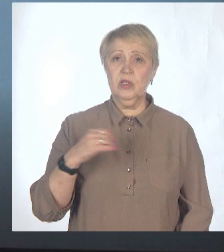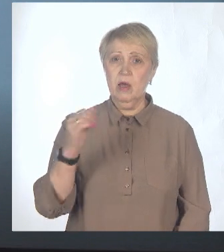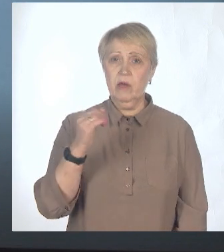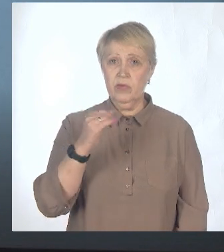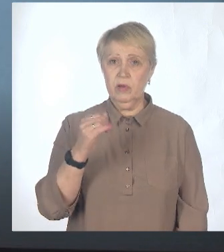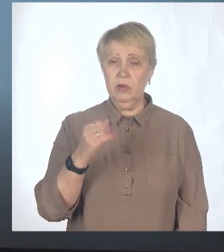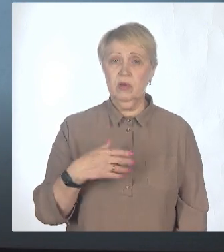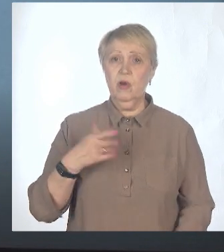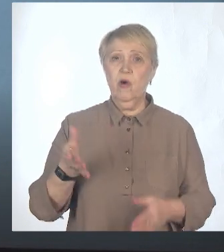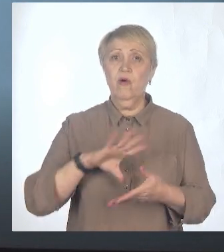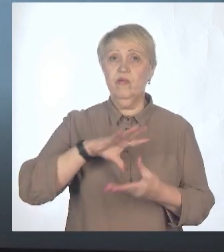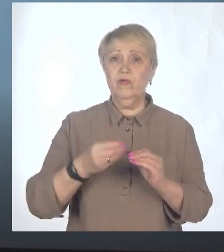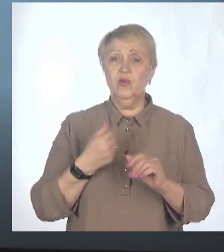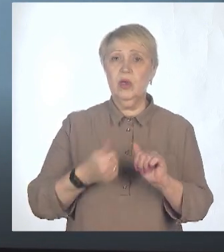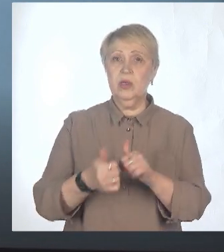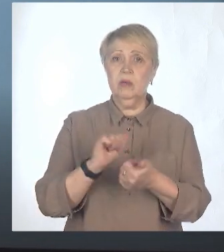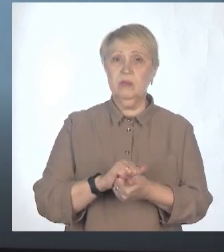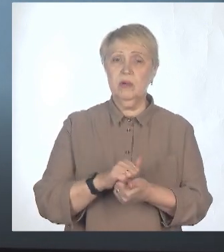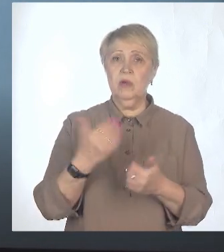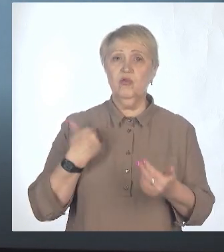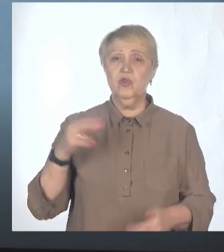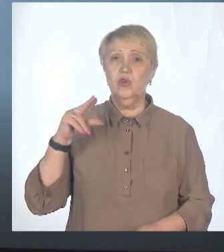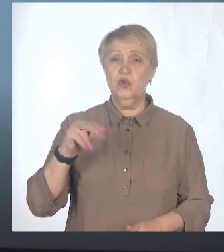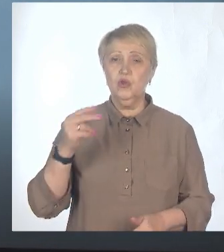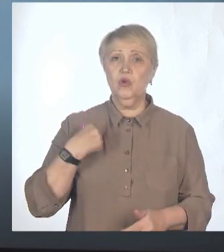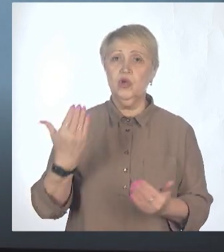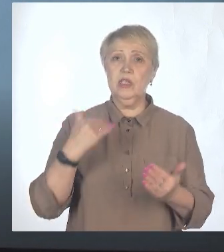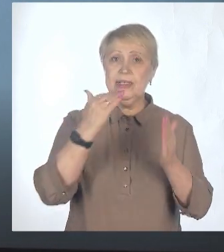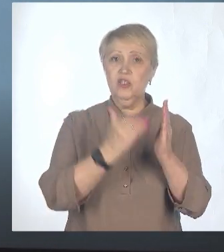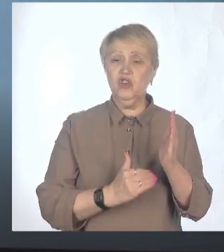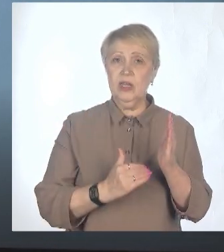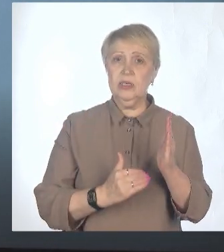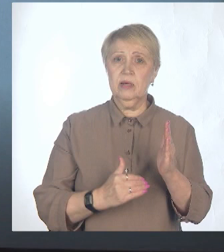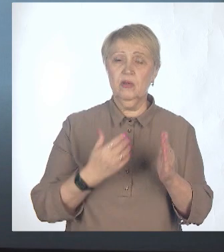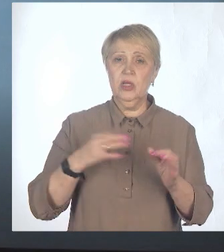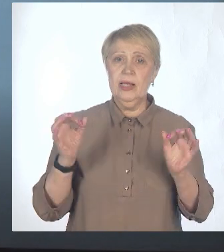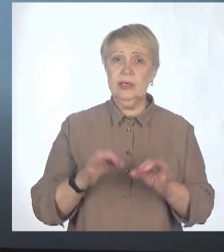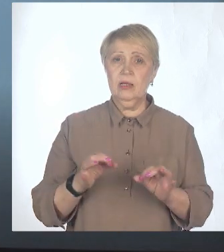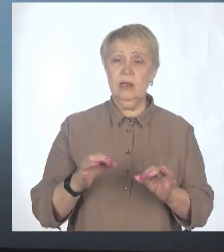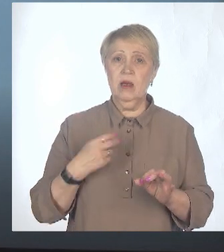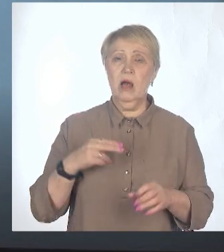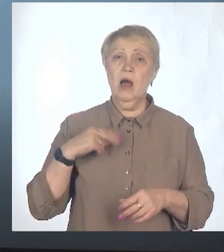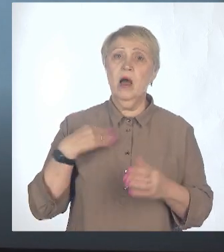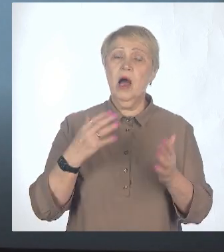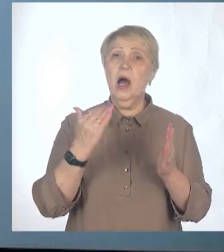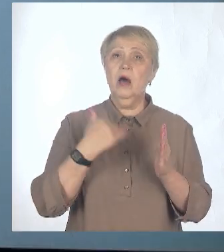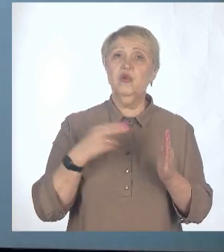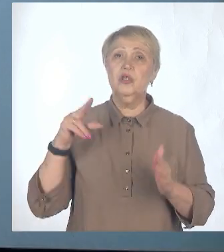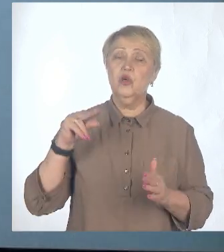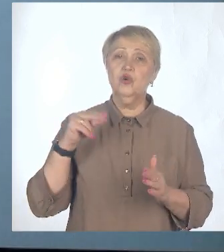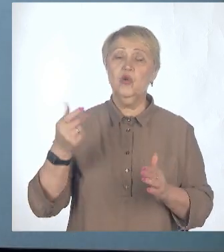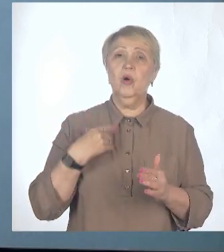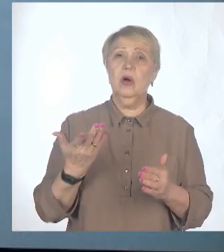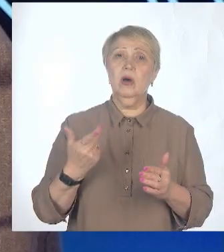картина изменилась. Число вакансий сейчас уже снижается, оно начало снижаться буквально сразу, а число активных резюме, наоборот, начало